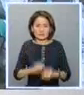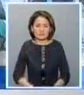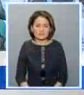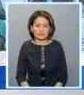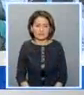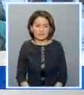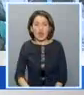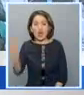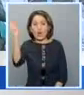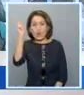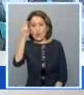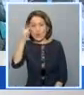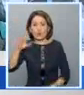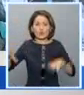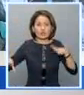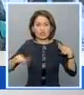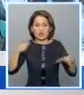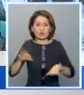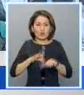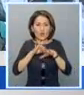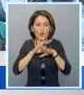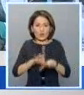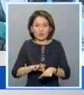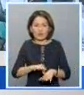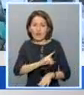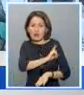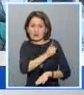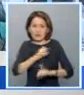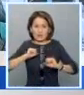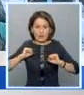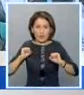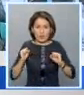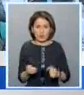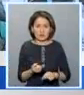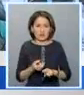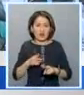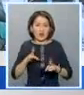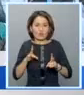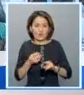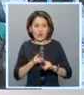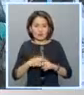Тактикадан, оқу жаттығуынан, да басқа сабақтардан